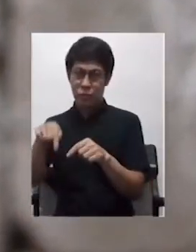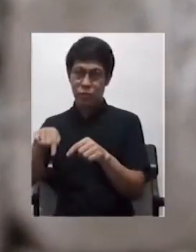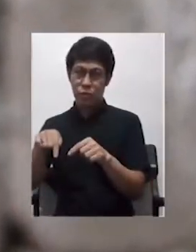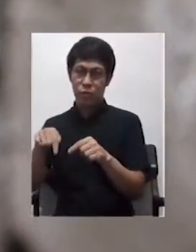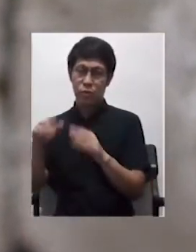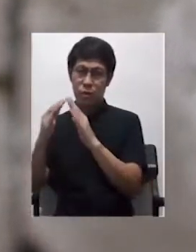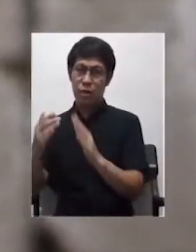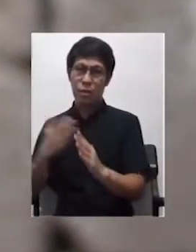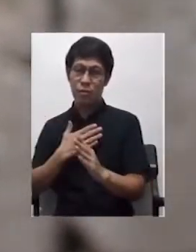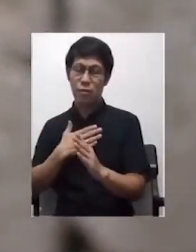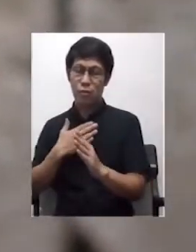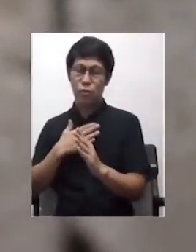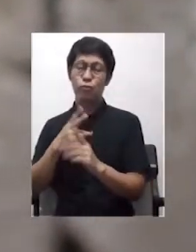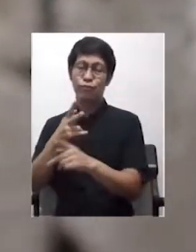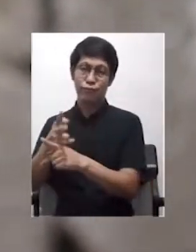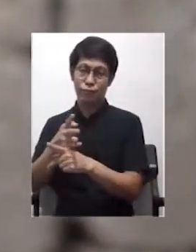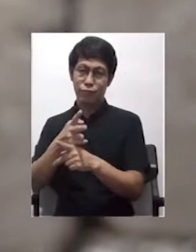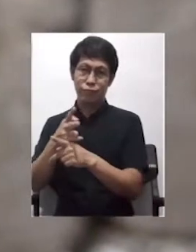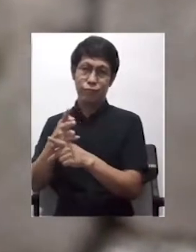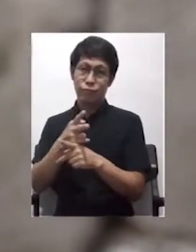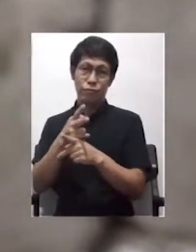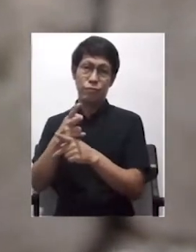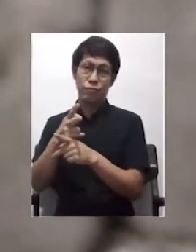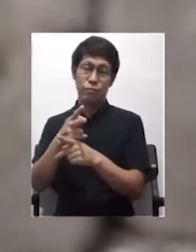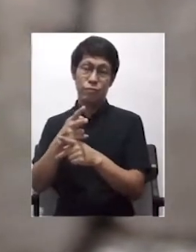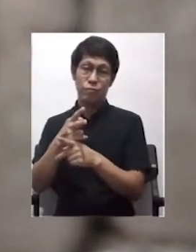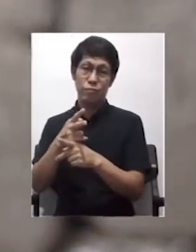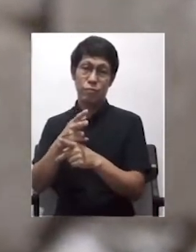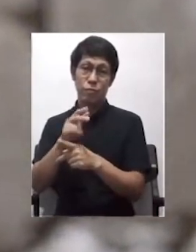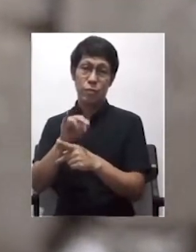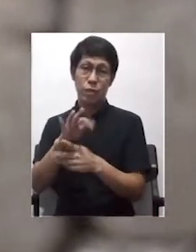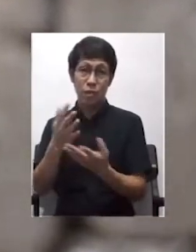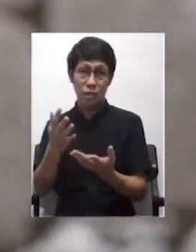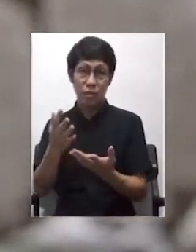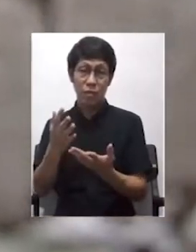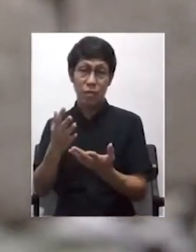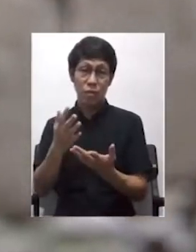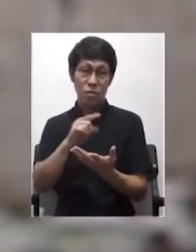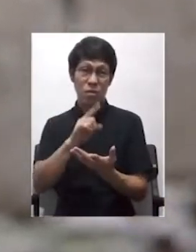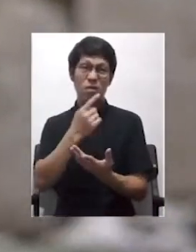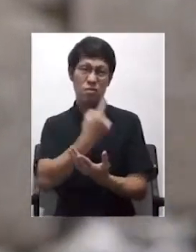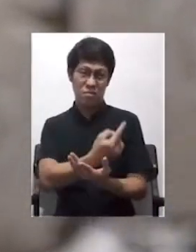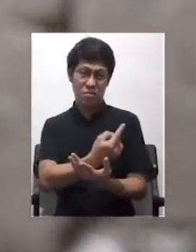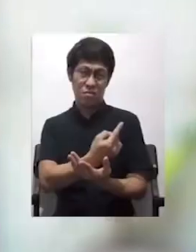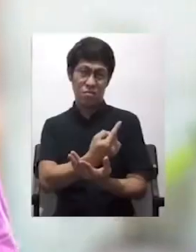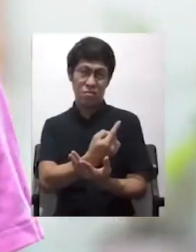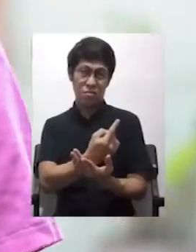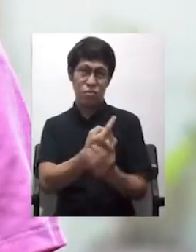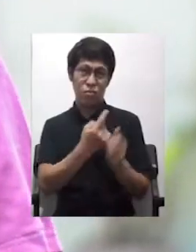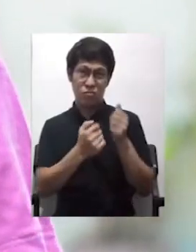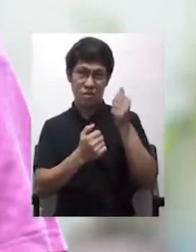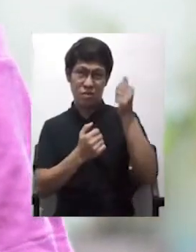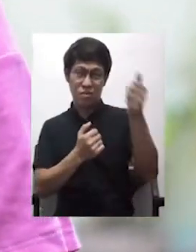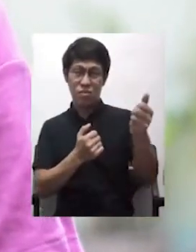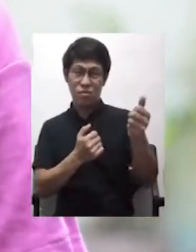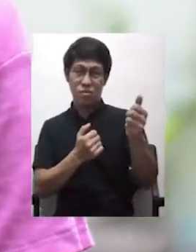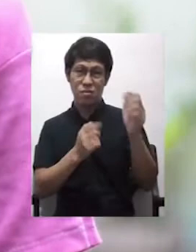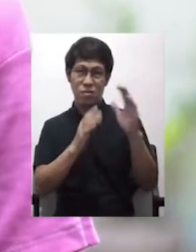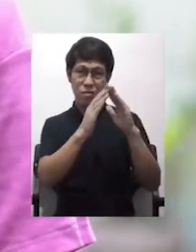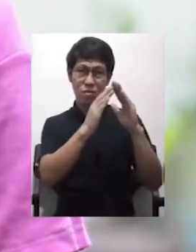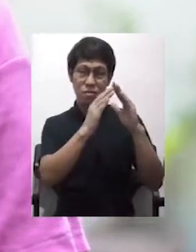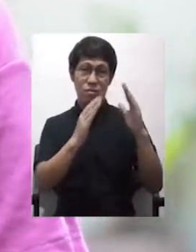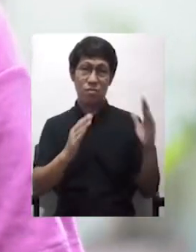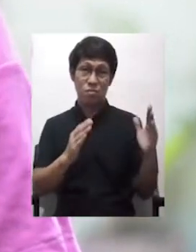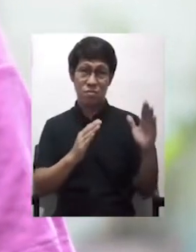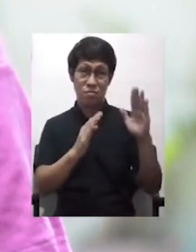po ako, wala naman po silang findings kung ulcer po ba, kasi sikmura po yung sumasakit sa akin. Binigyan po nila ako